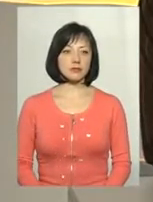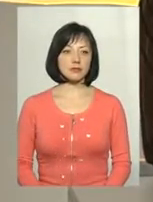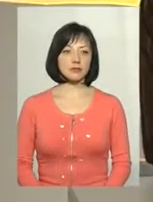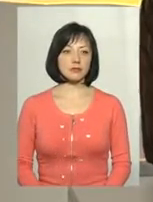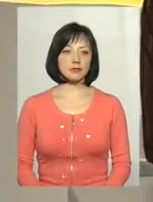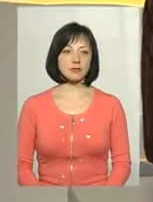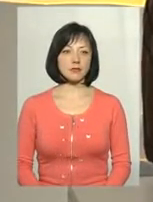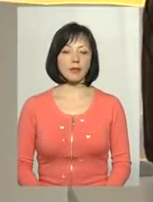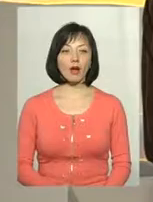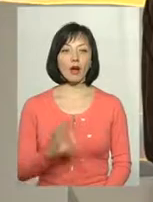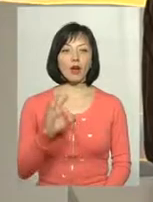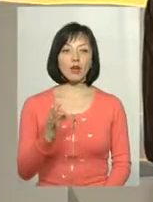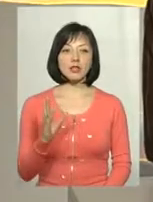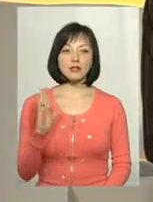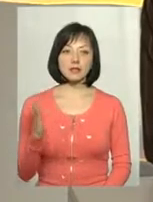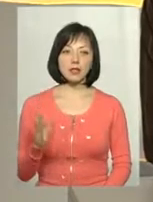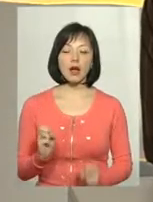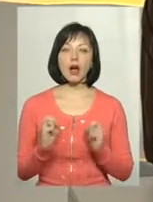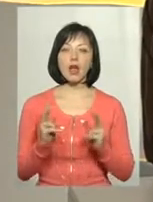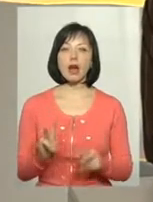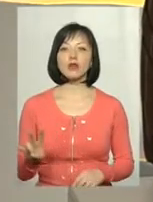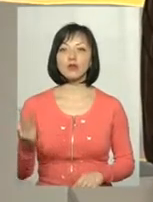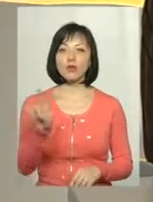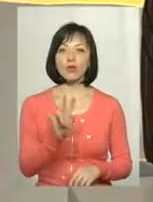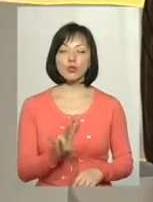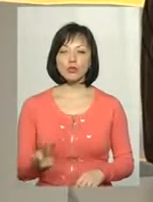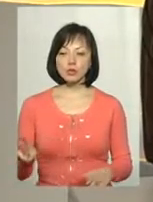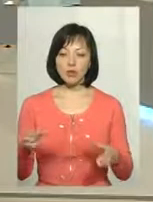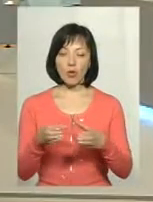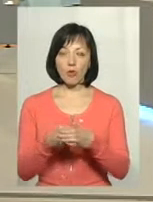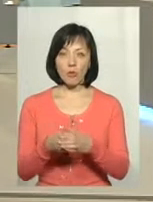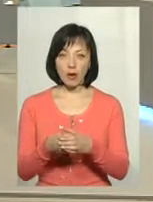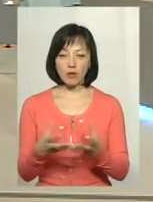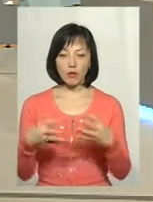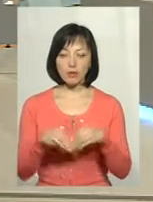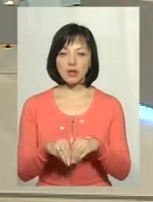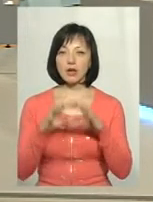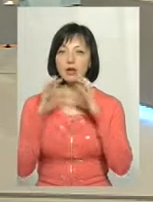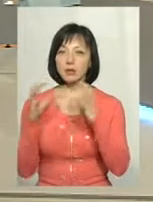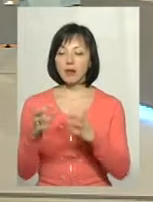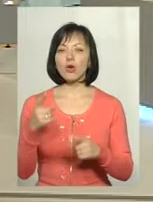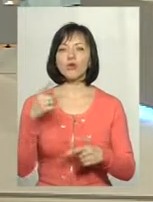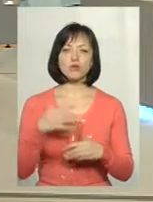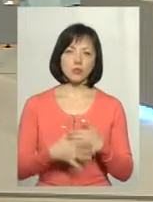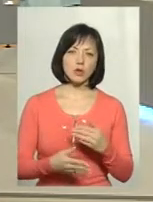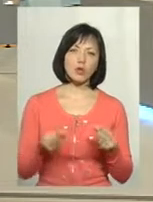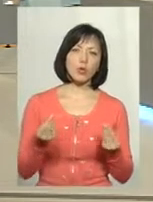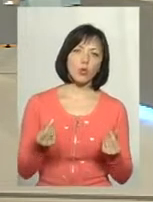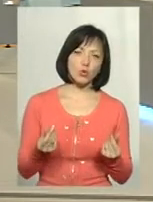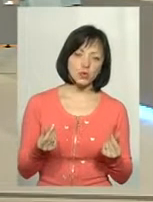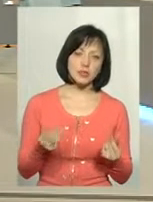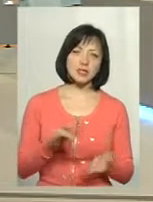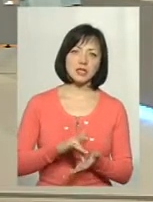Олеже Васильовичу, а як в Новоушицькій об'єднаній територіальній громаді дбають за те, тому що зрозуміло, коштів